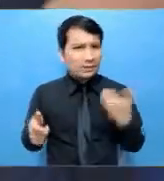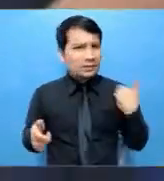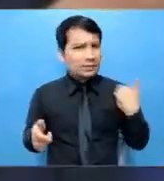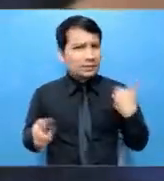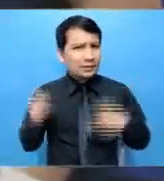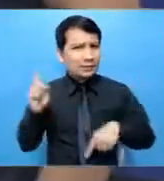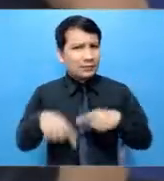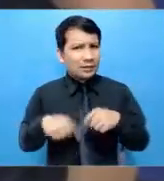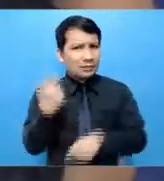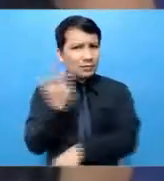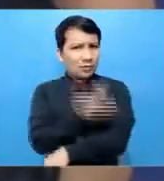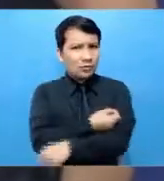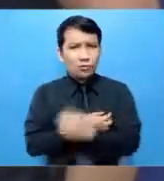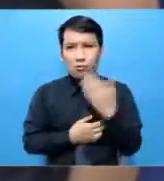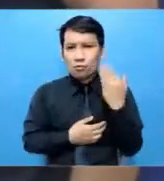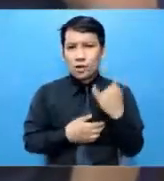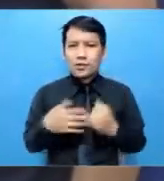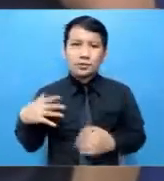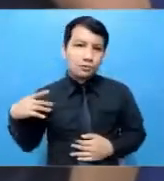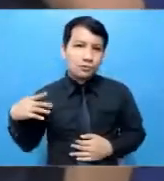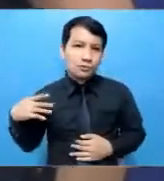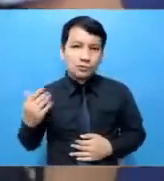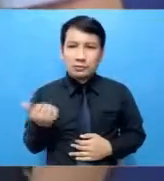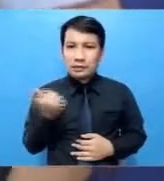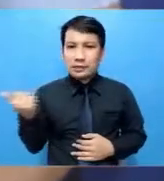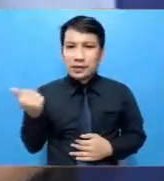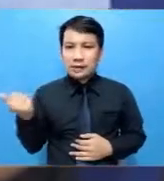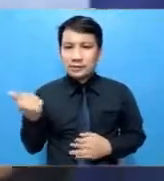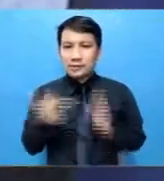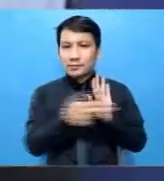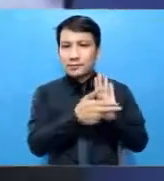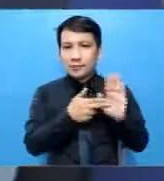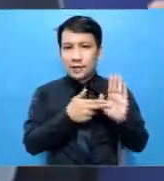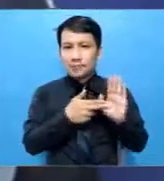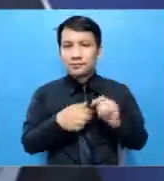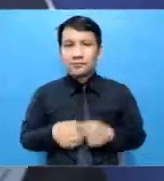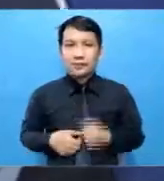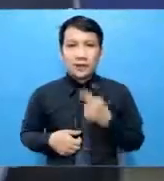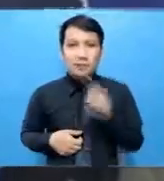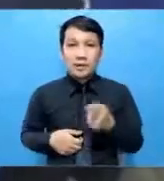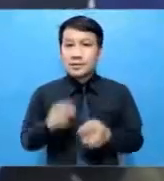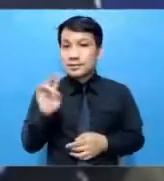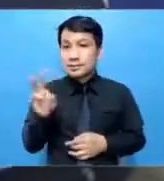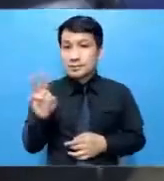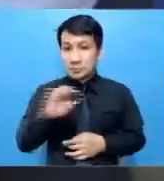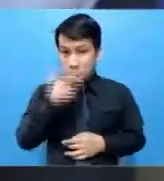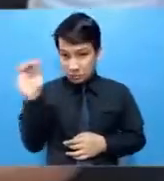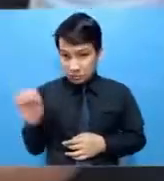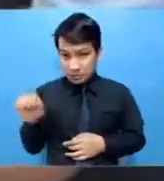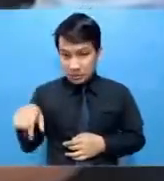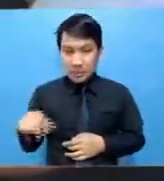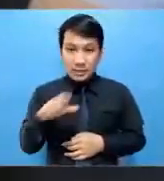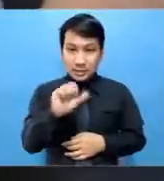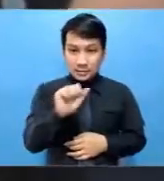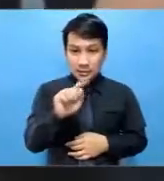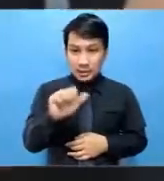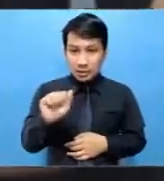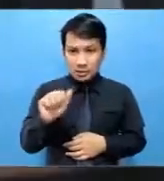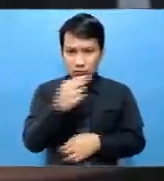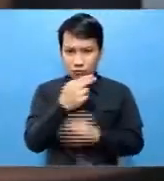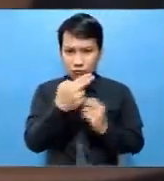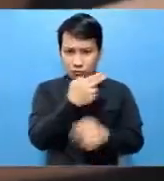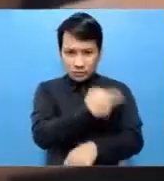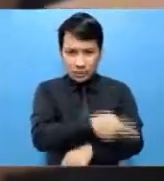nababakunahan dahil naghihintay pa ng ibang brand. Katunayan, 70% pa lang ng medical personnel sa Santa Ana Hospital ang